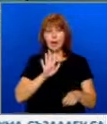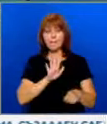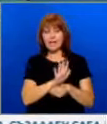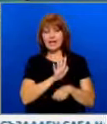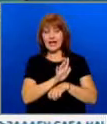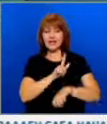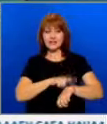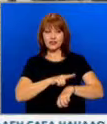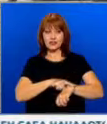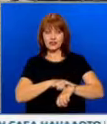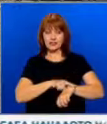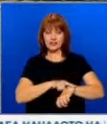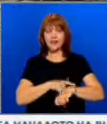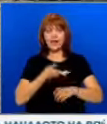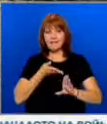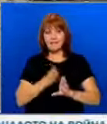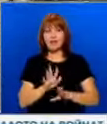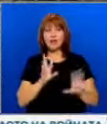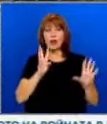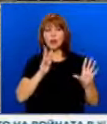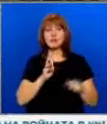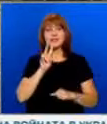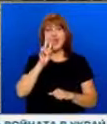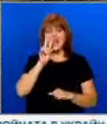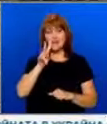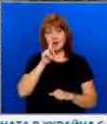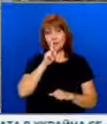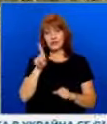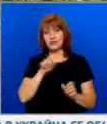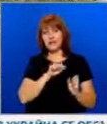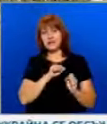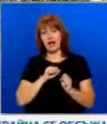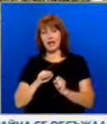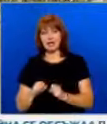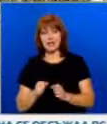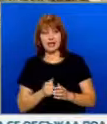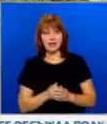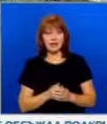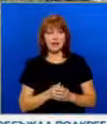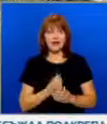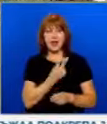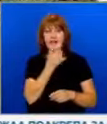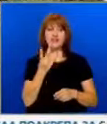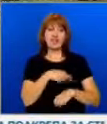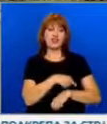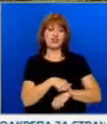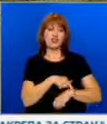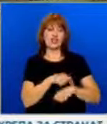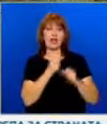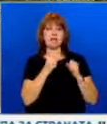от четвърти коловоз. Потегли с 82 минути закъснение. Става 2 часа закъснение.